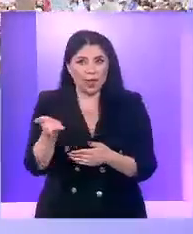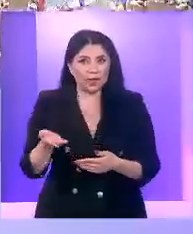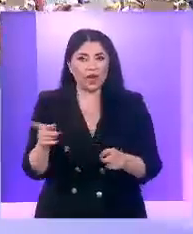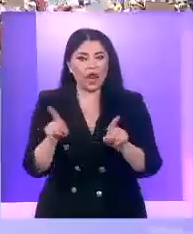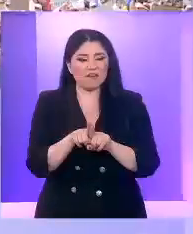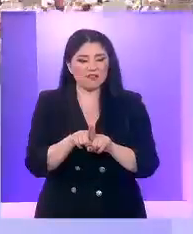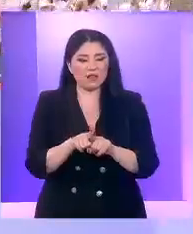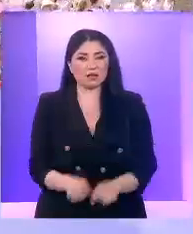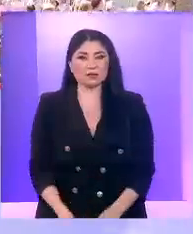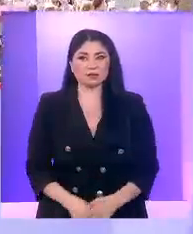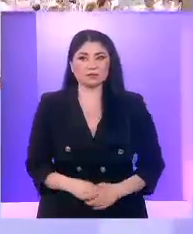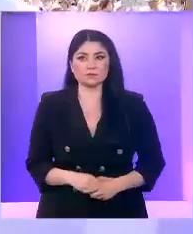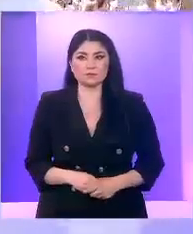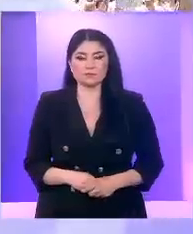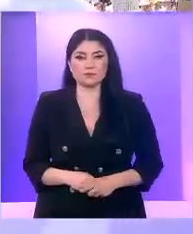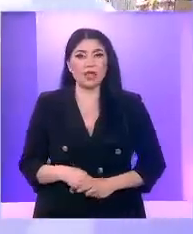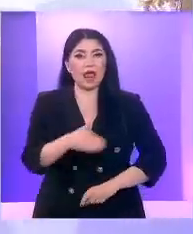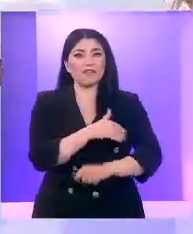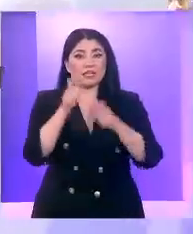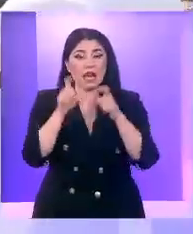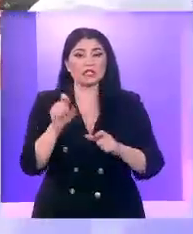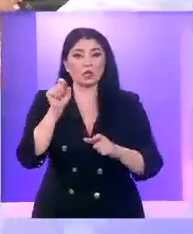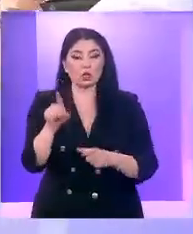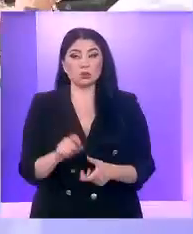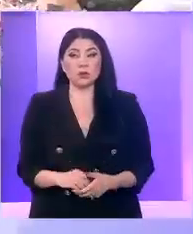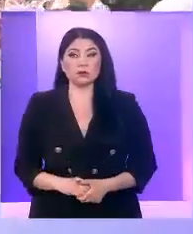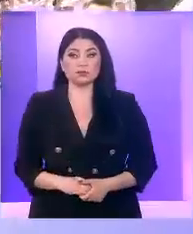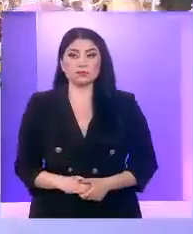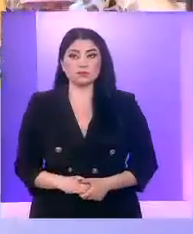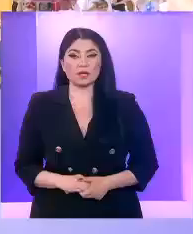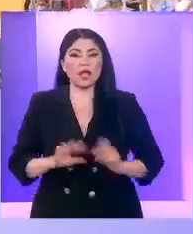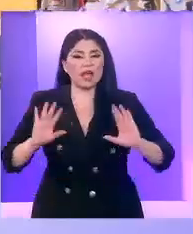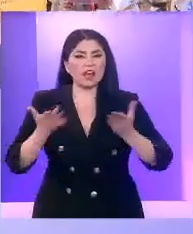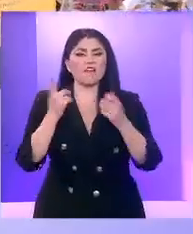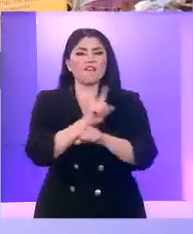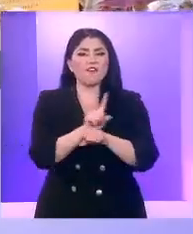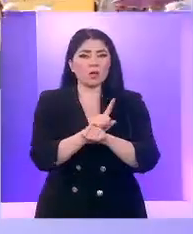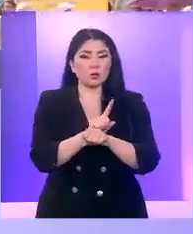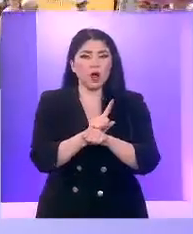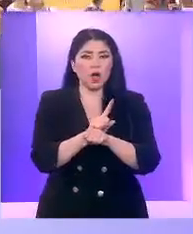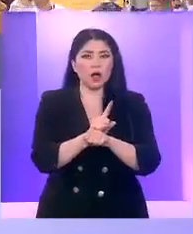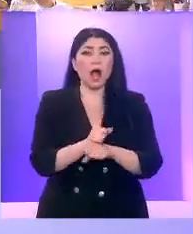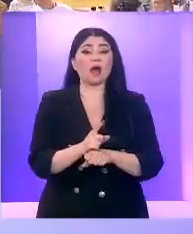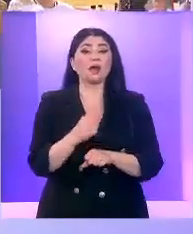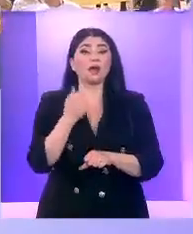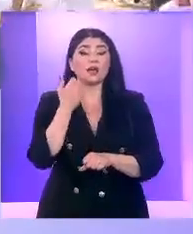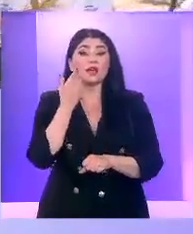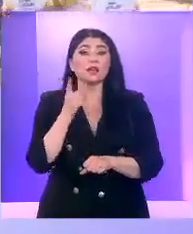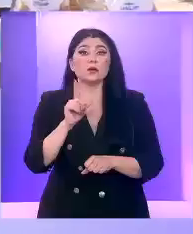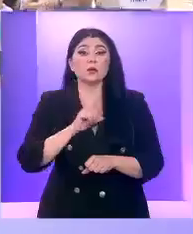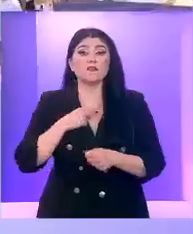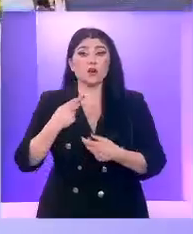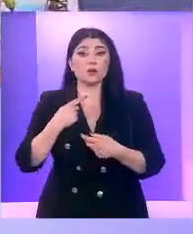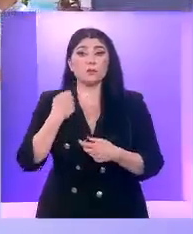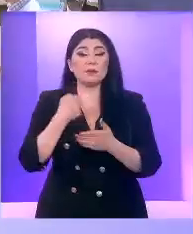La fel este cazul și elevilor din clasa a 12-a. Greva aceasta va dura atât timp cât nu ne invită la